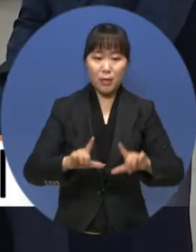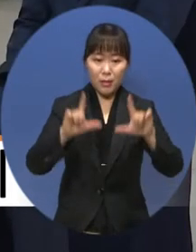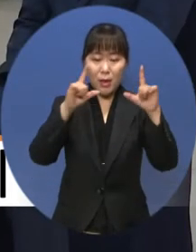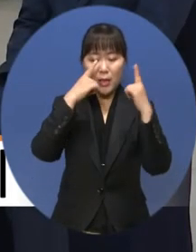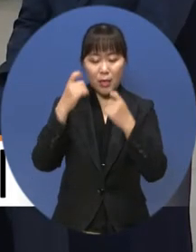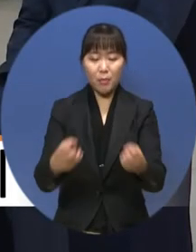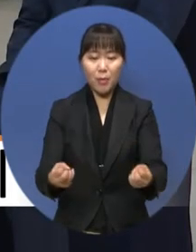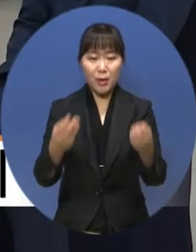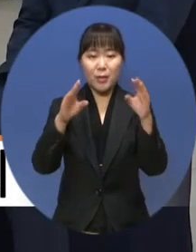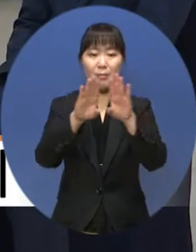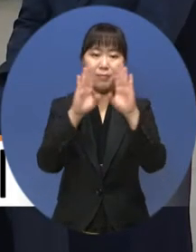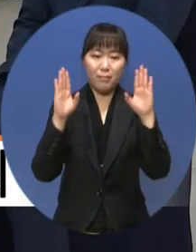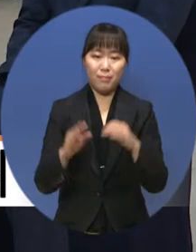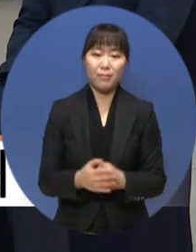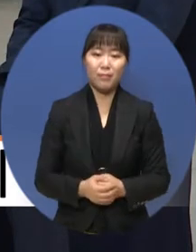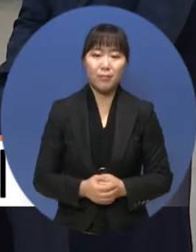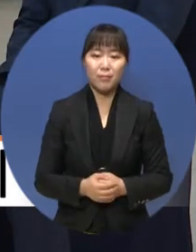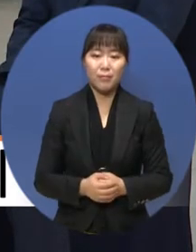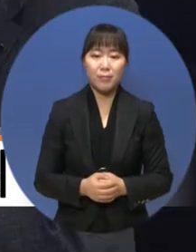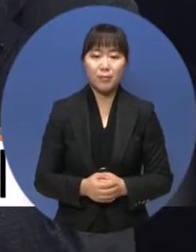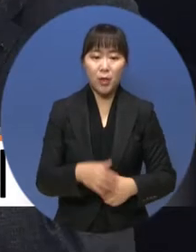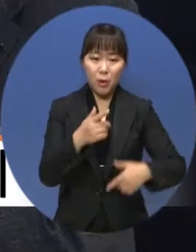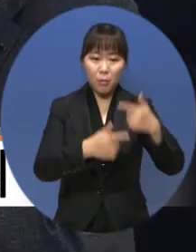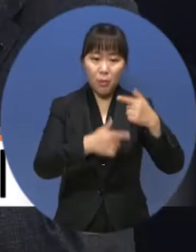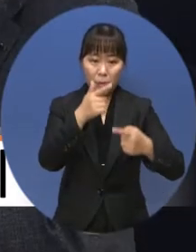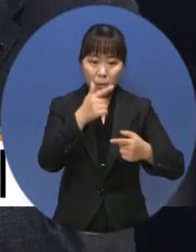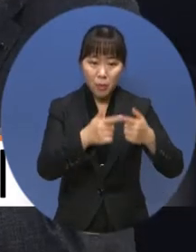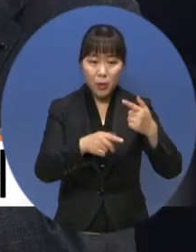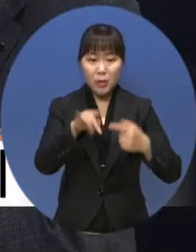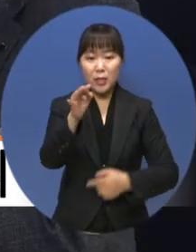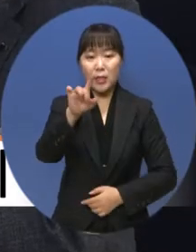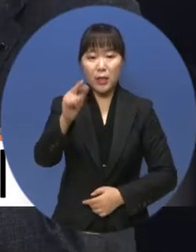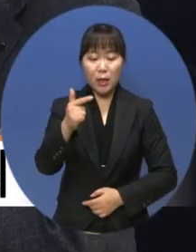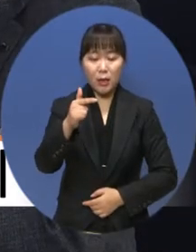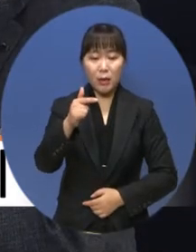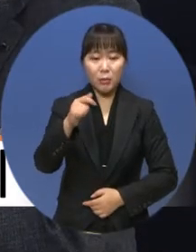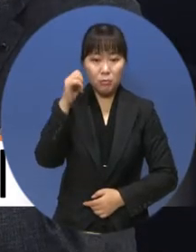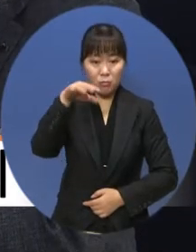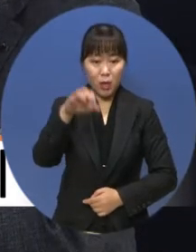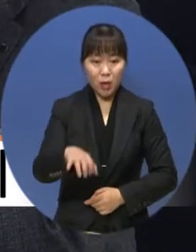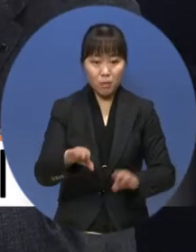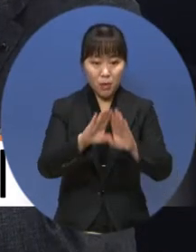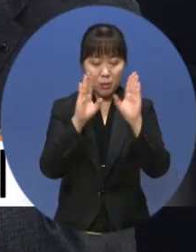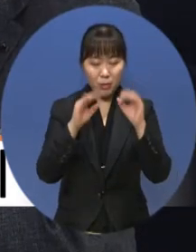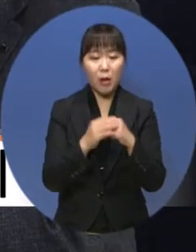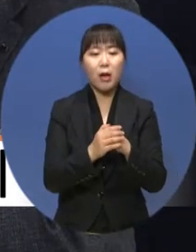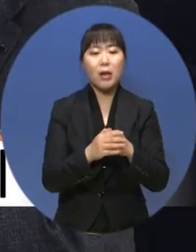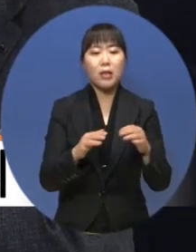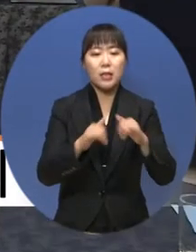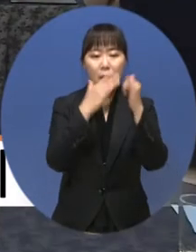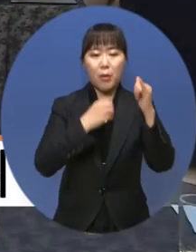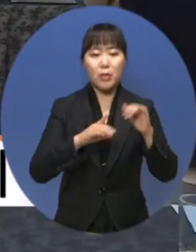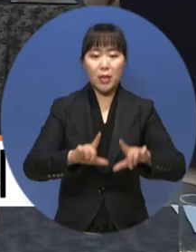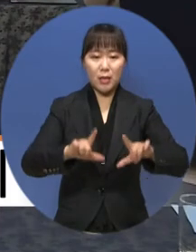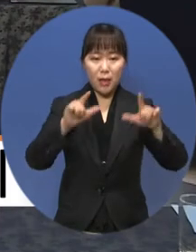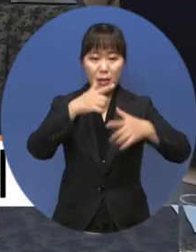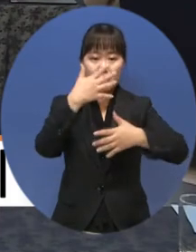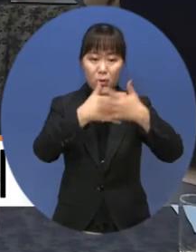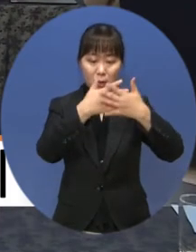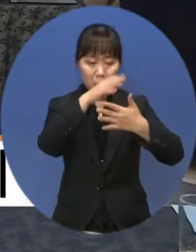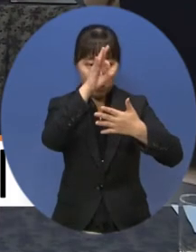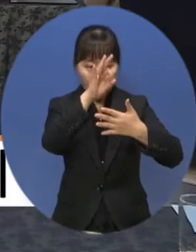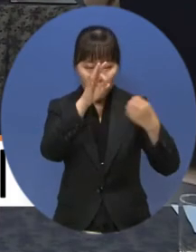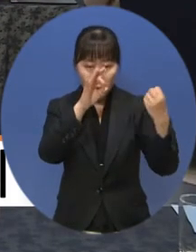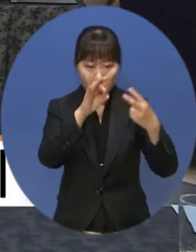행사를 가졌습니다. 목포 신안비치 호텔에서 개최된 이날 행사는 사회복지의 날 영상 시청과